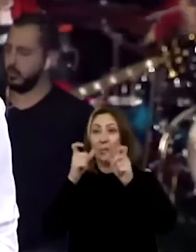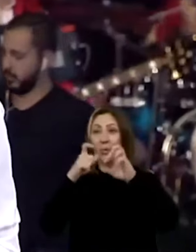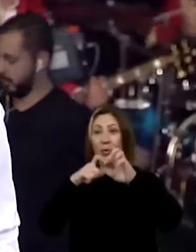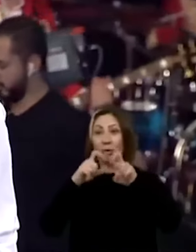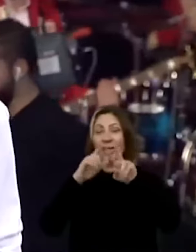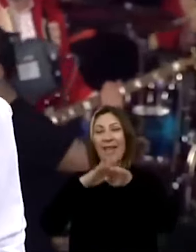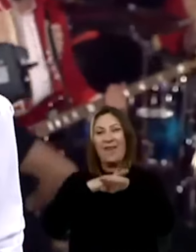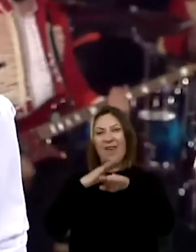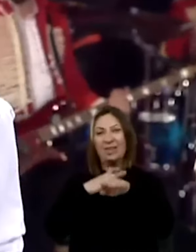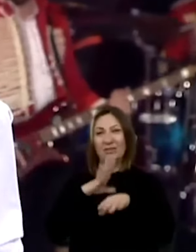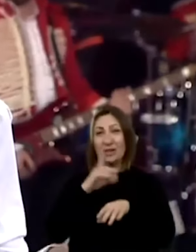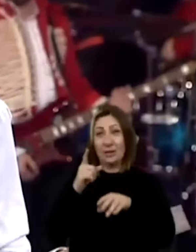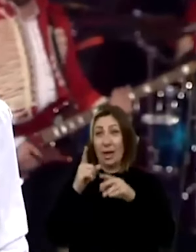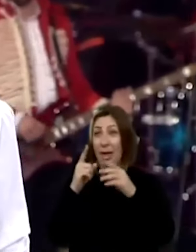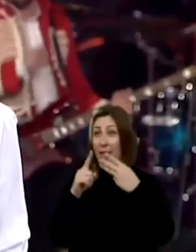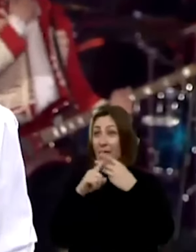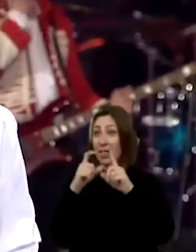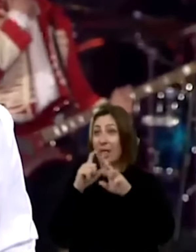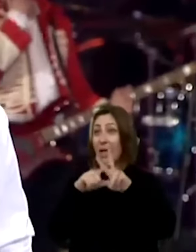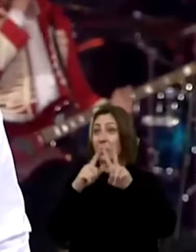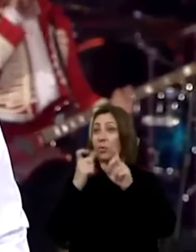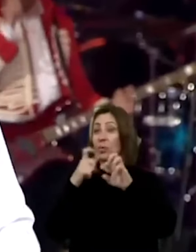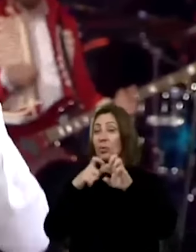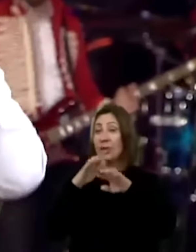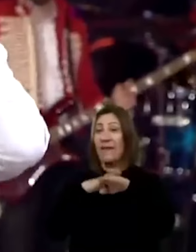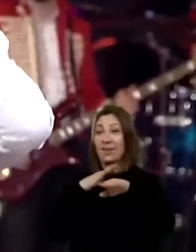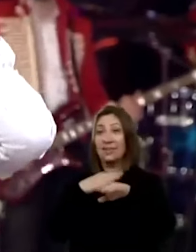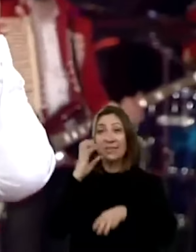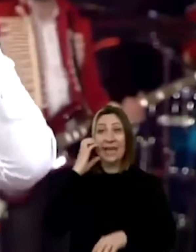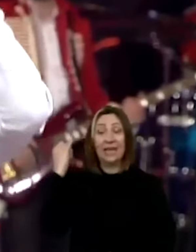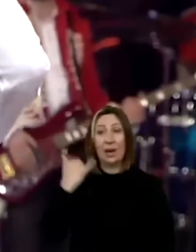Eda Nur Yavaş var. Eda Nur Yavaş Sakarya'dan arıyor bizi.